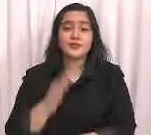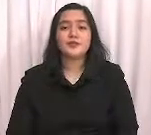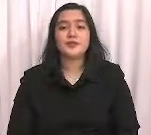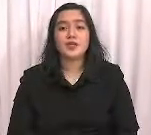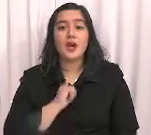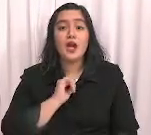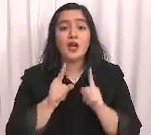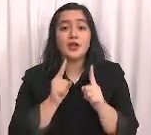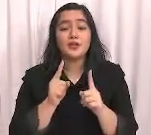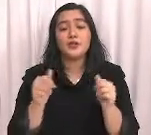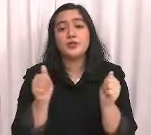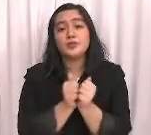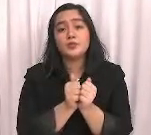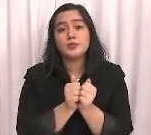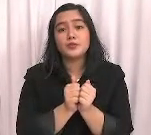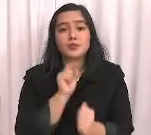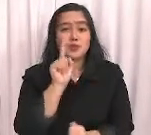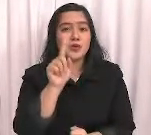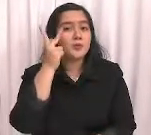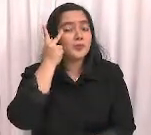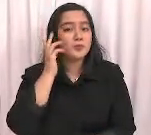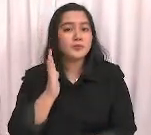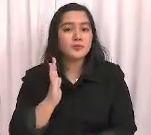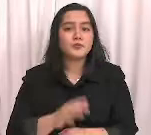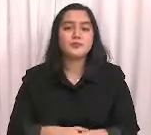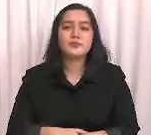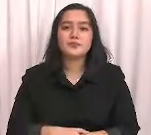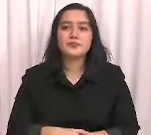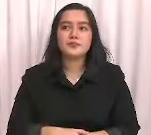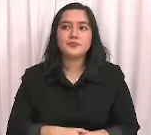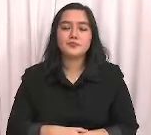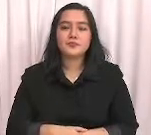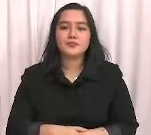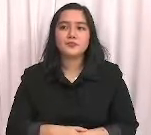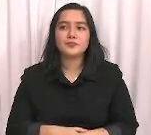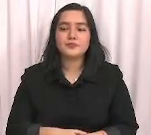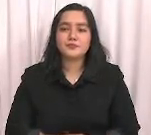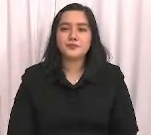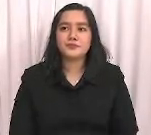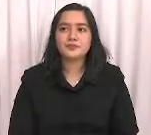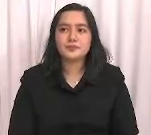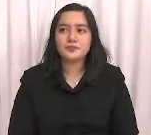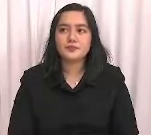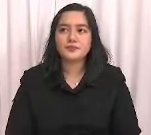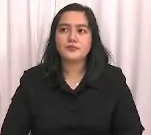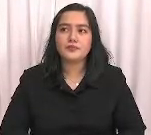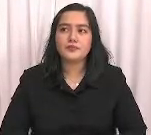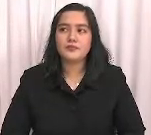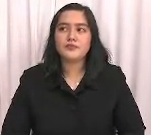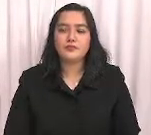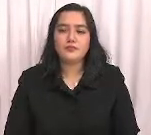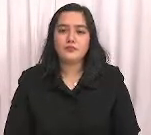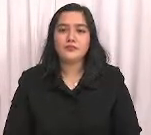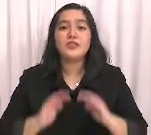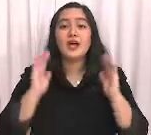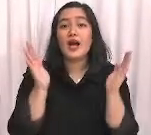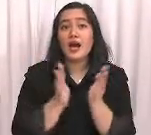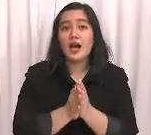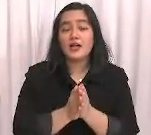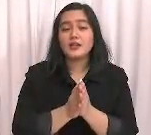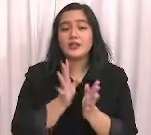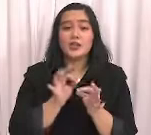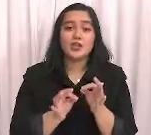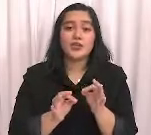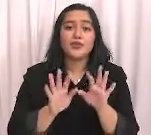nakipag-usap ako sa chat sa isang pastor. Yung pastor nagpapaalam. Sabi niya, pastor, pwede bang gamitin namin yung theme na yon sa aming